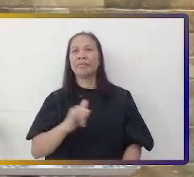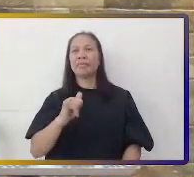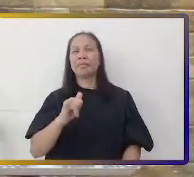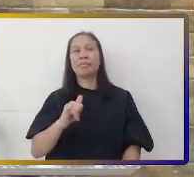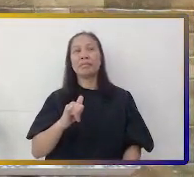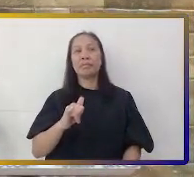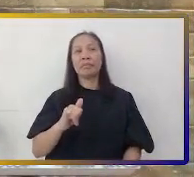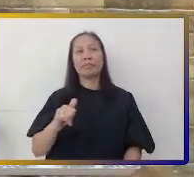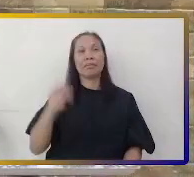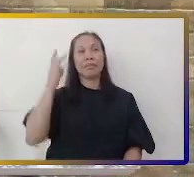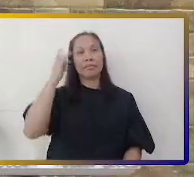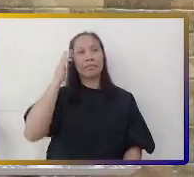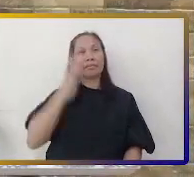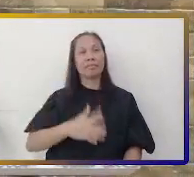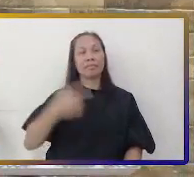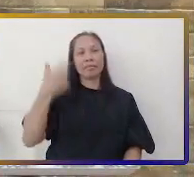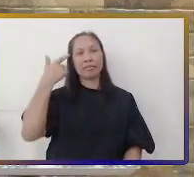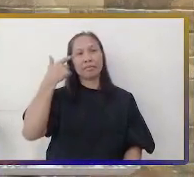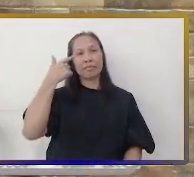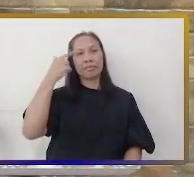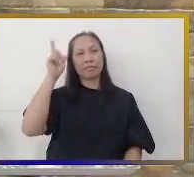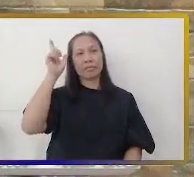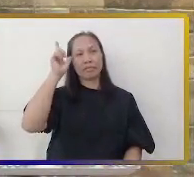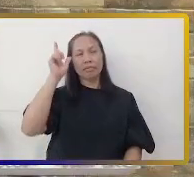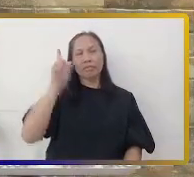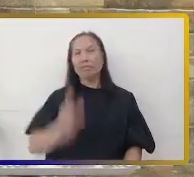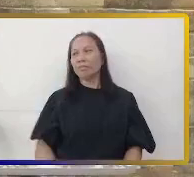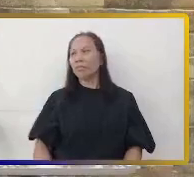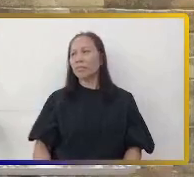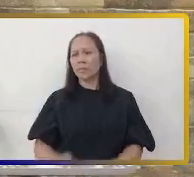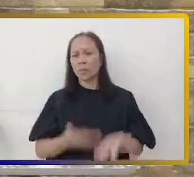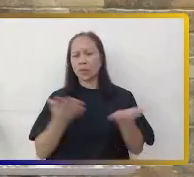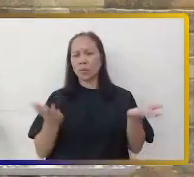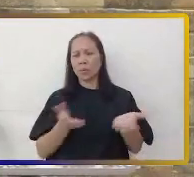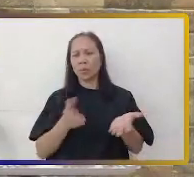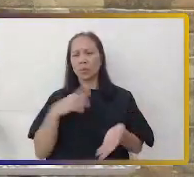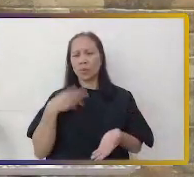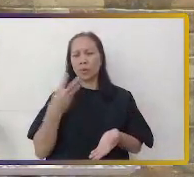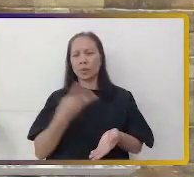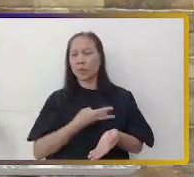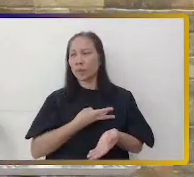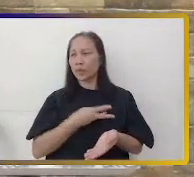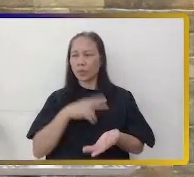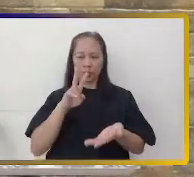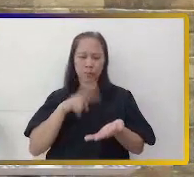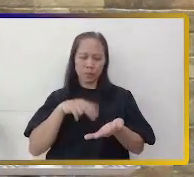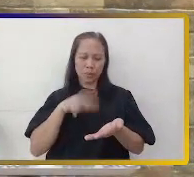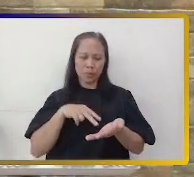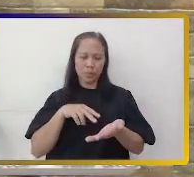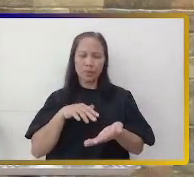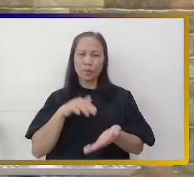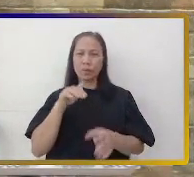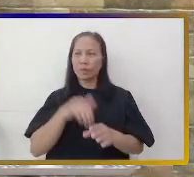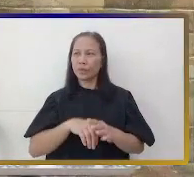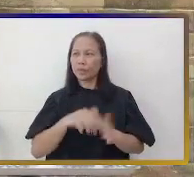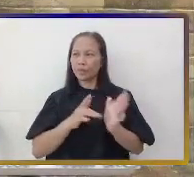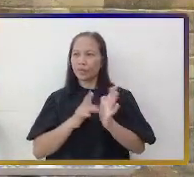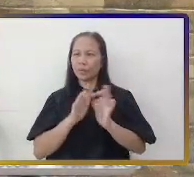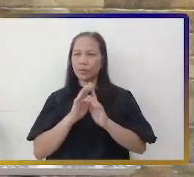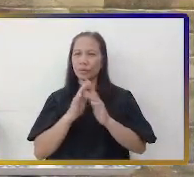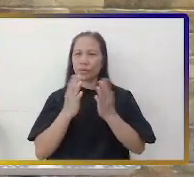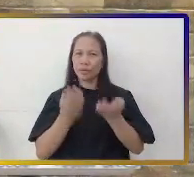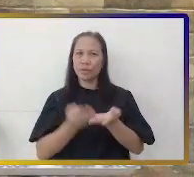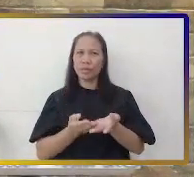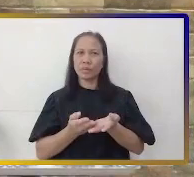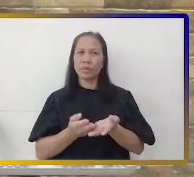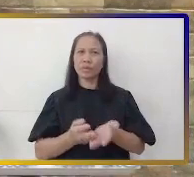Saan natin binasa sa bible Hindi naman si pastoril ang maigawa niyan you see not sinusundan lang po